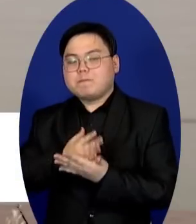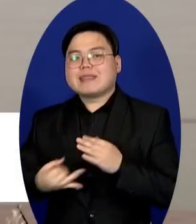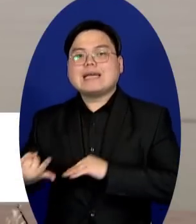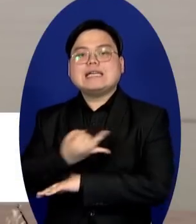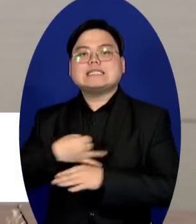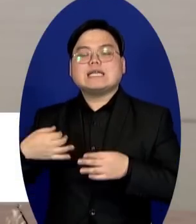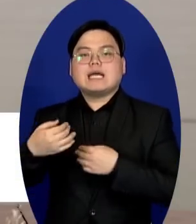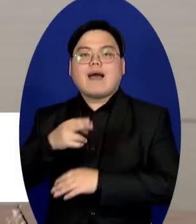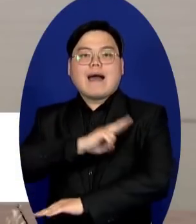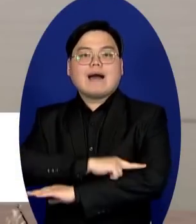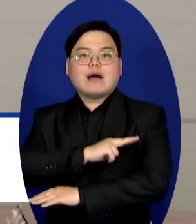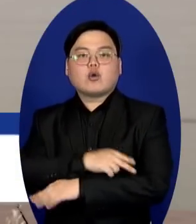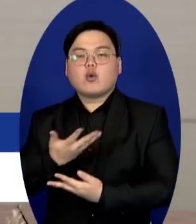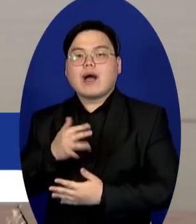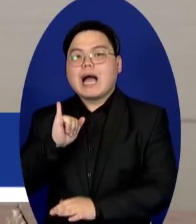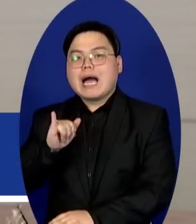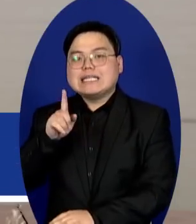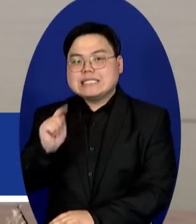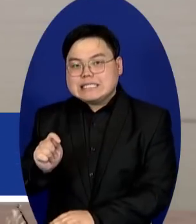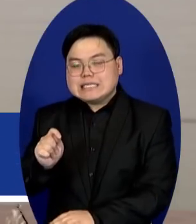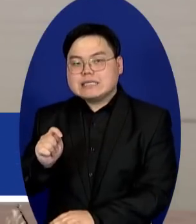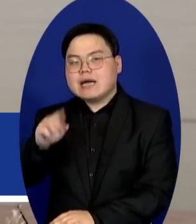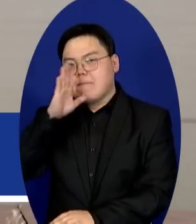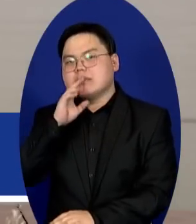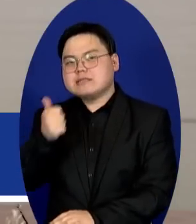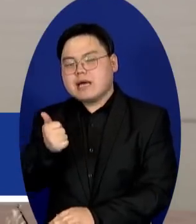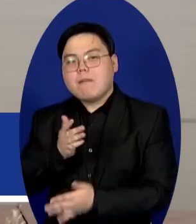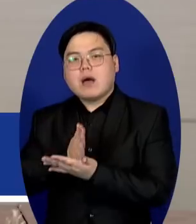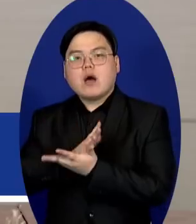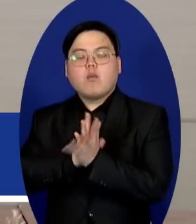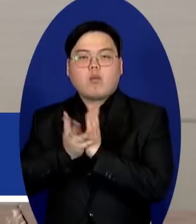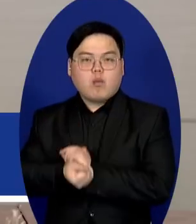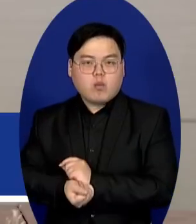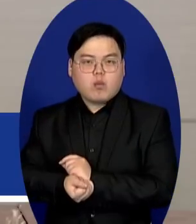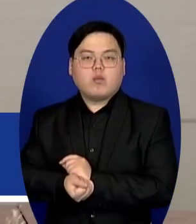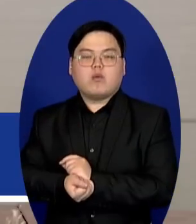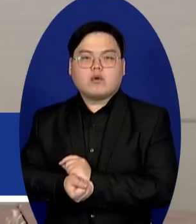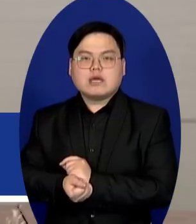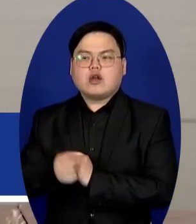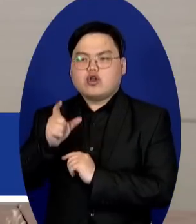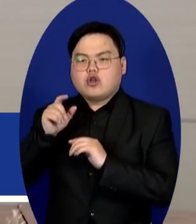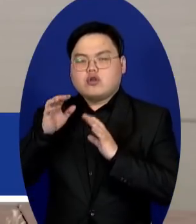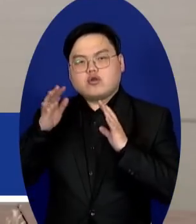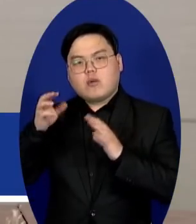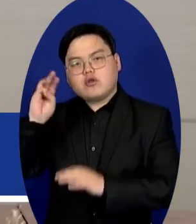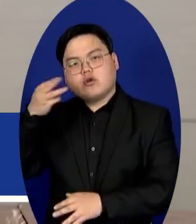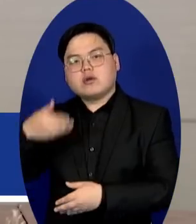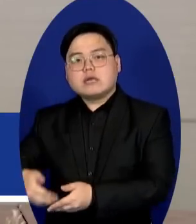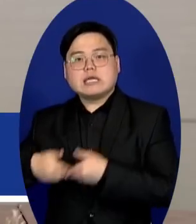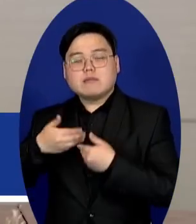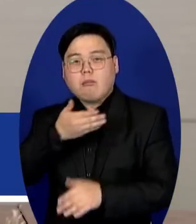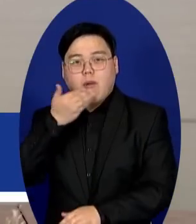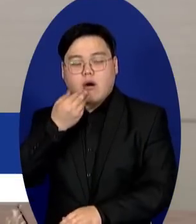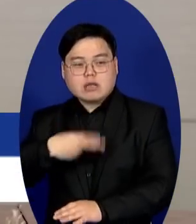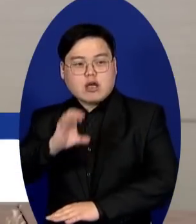ангийн хувьд бол IT бол нэлээ эрэлт өндөртэй байгаа. Гэсэн хэдийч бол тодорхой дэмжлэг алга. Их сургуулиас